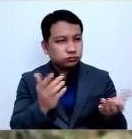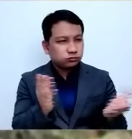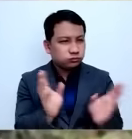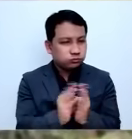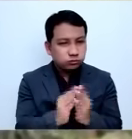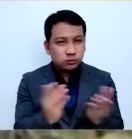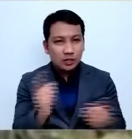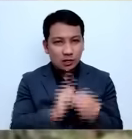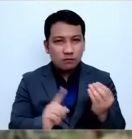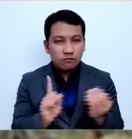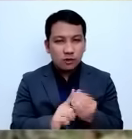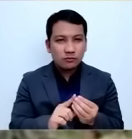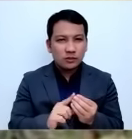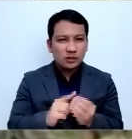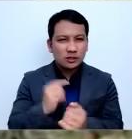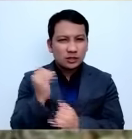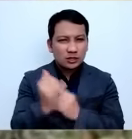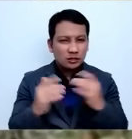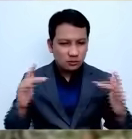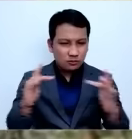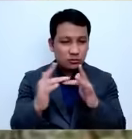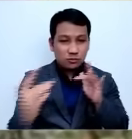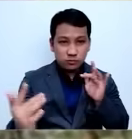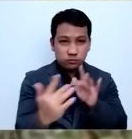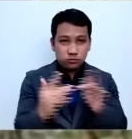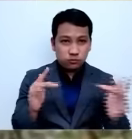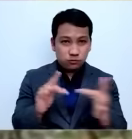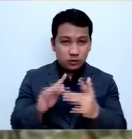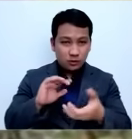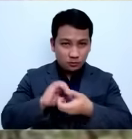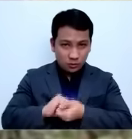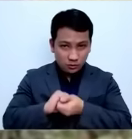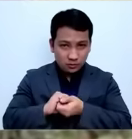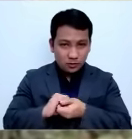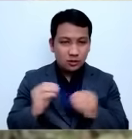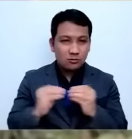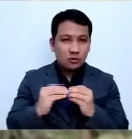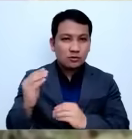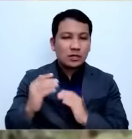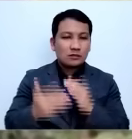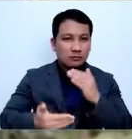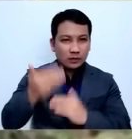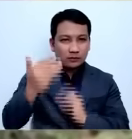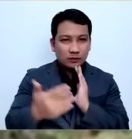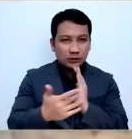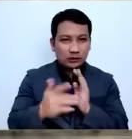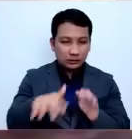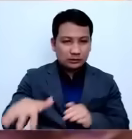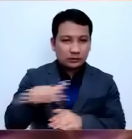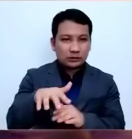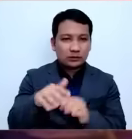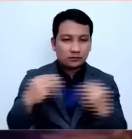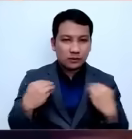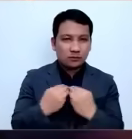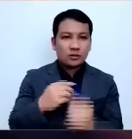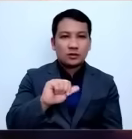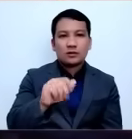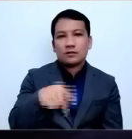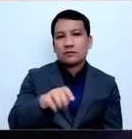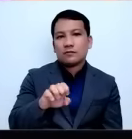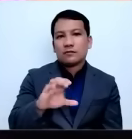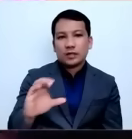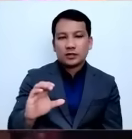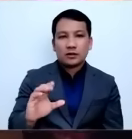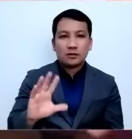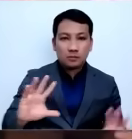pag-uusap tungkol sa interconnectivity para mas mapalago pa ang ekonomiya ng bawat miyembro ng APEC. Sa pagtatapos